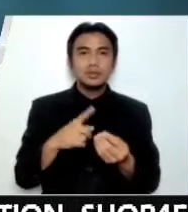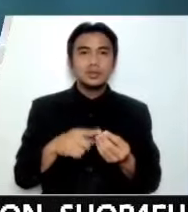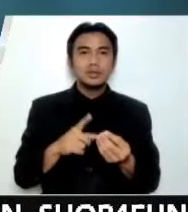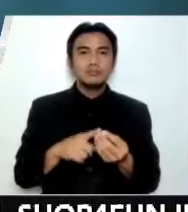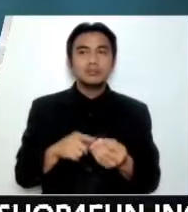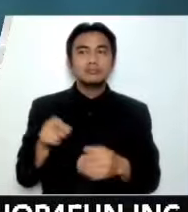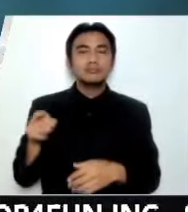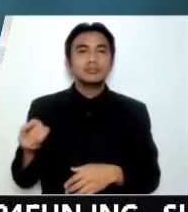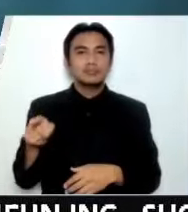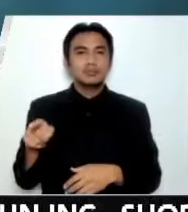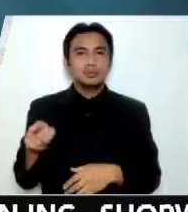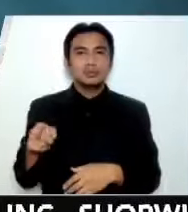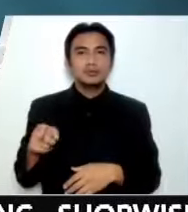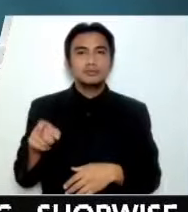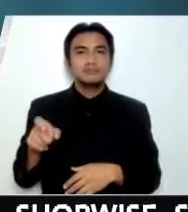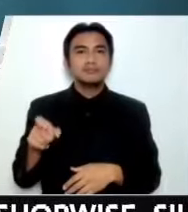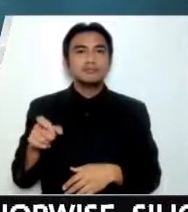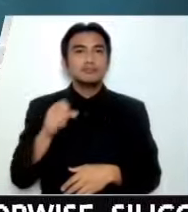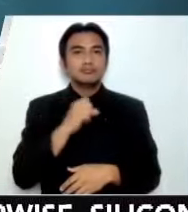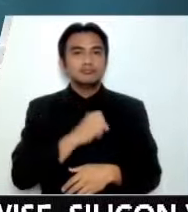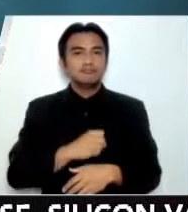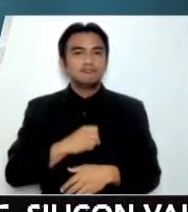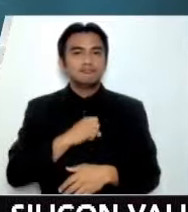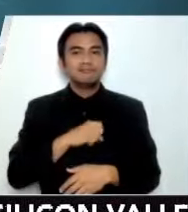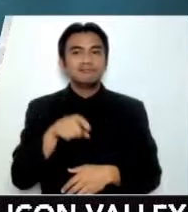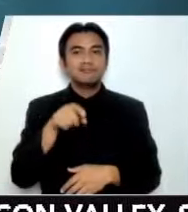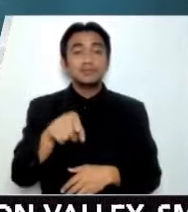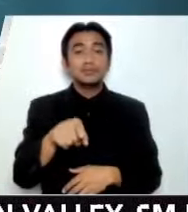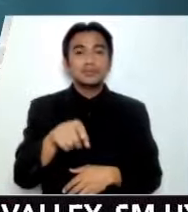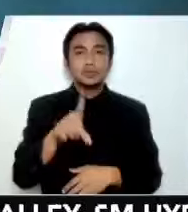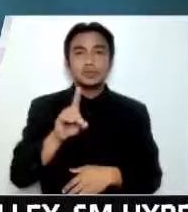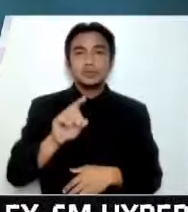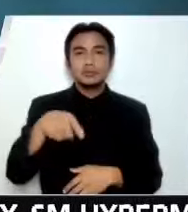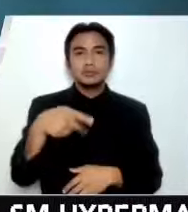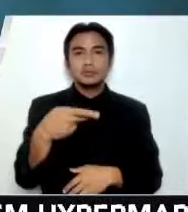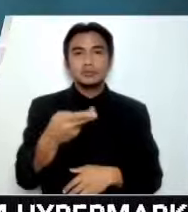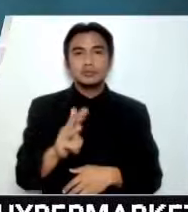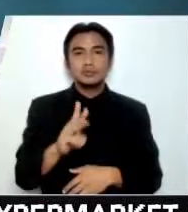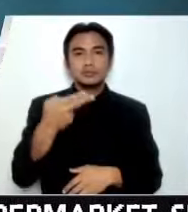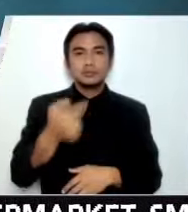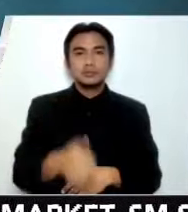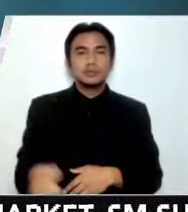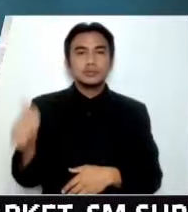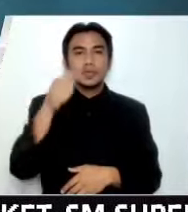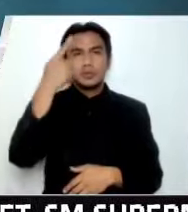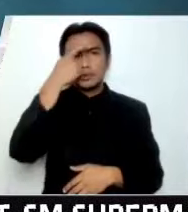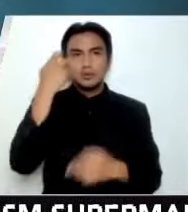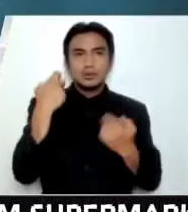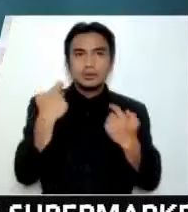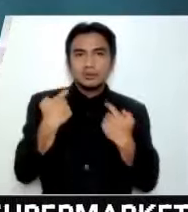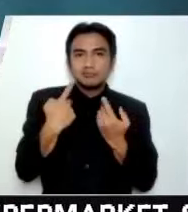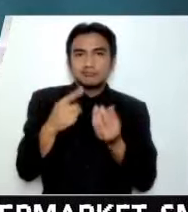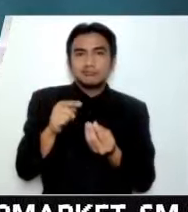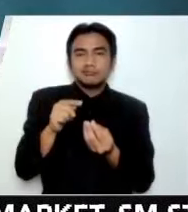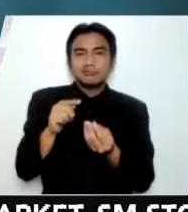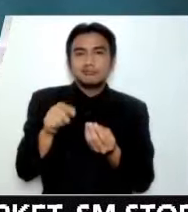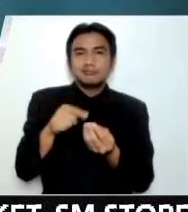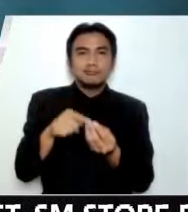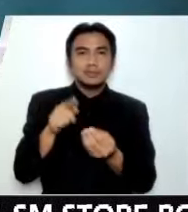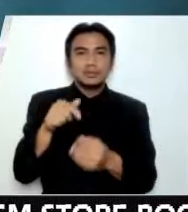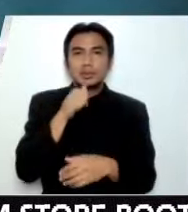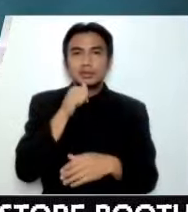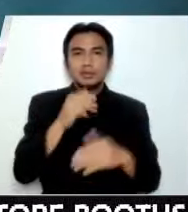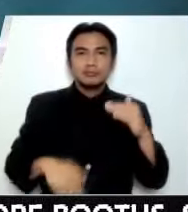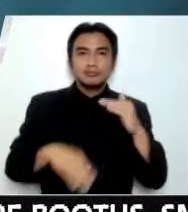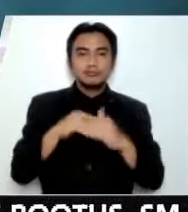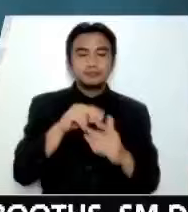Cayetano kay DPWH Undersecretary Emil Sadain dahil sa pagsabi nitong di aabot sa 23